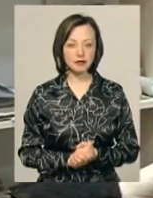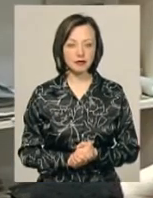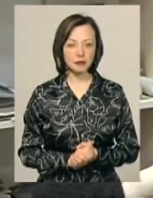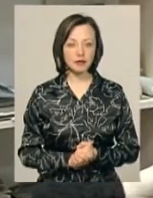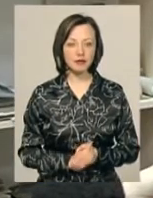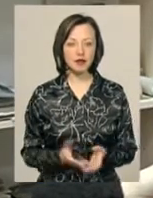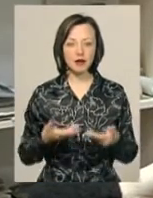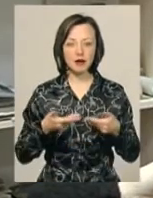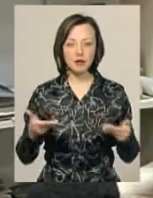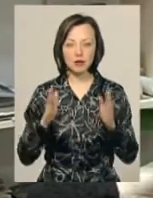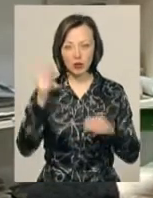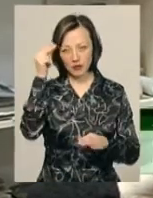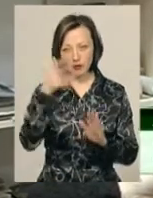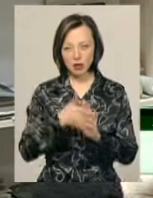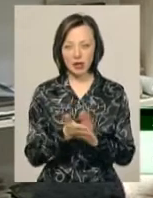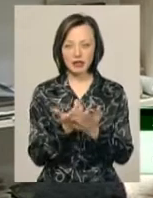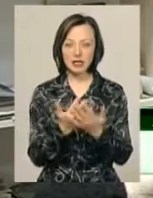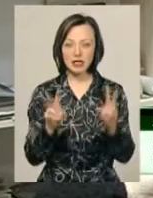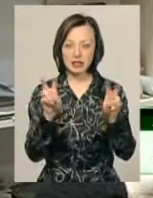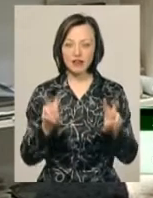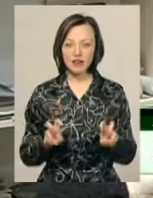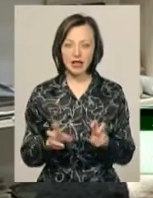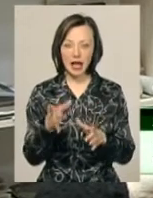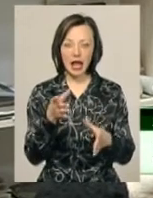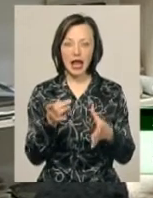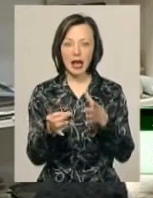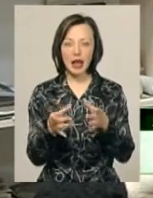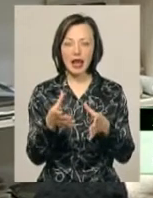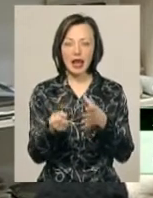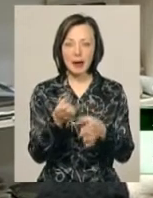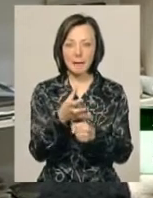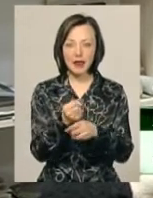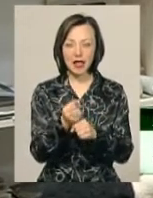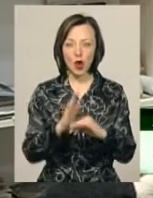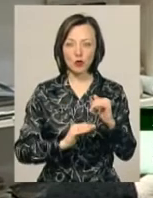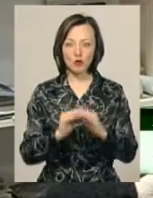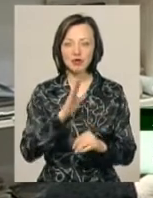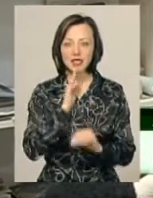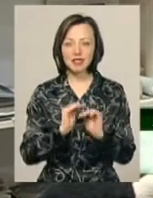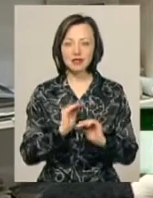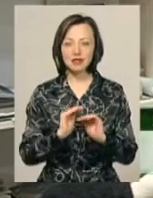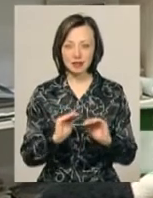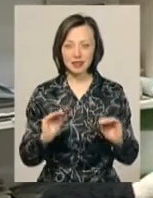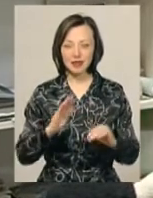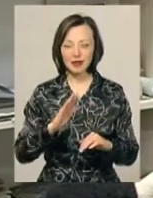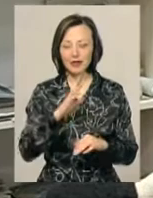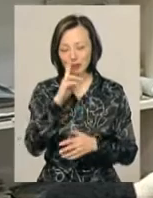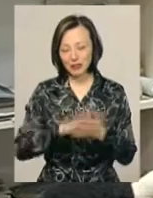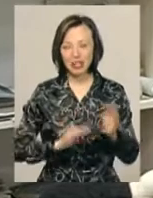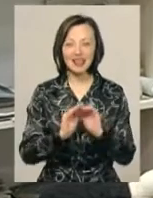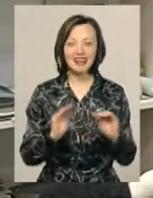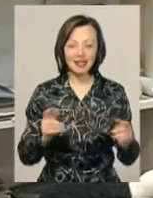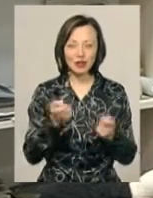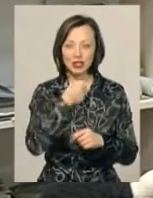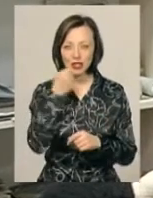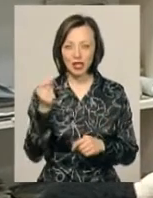Ми будемо вивчати різні види ліплення ручного. І дітки у нас трошки старші, ніж школярі, вони